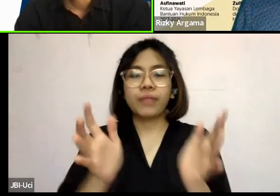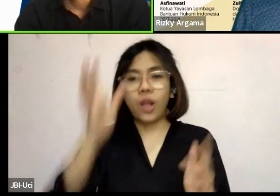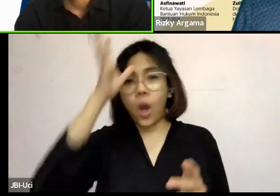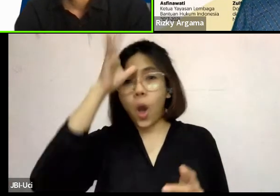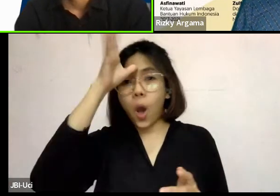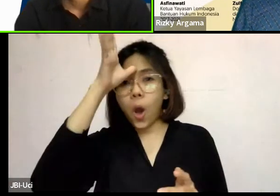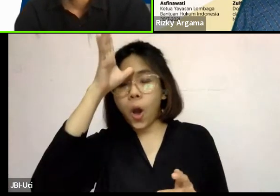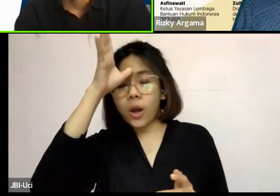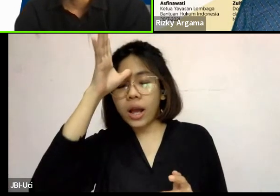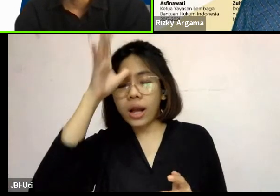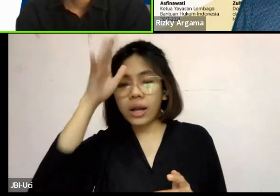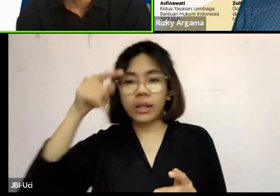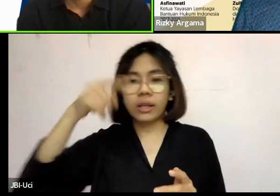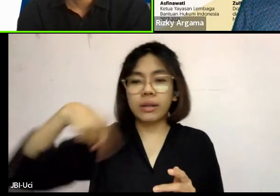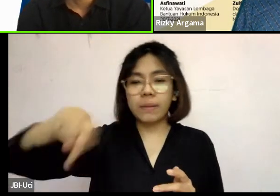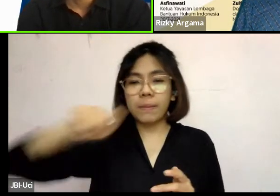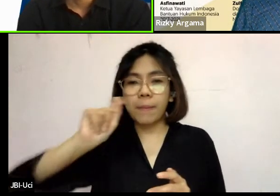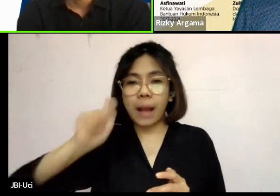penggunaan-penggunaan